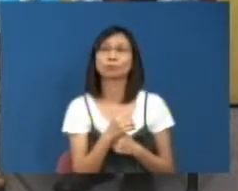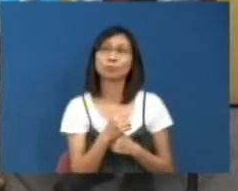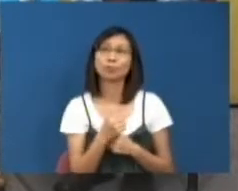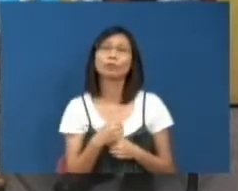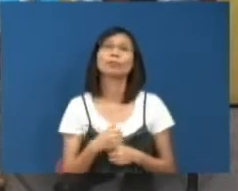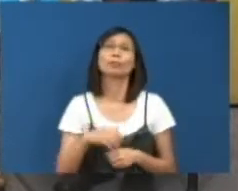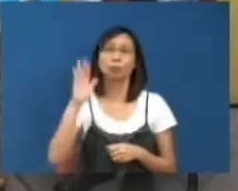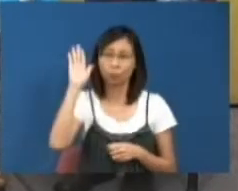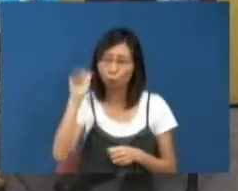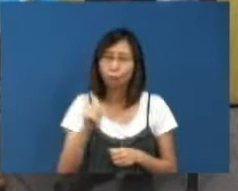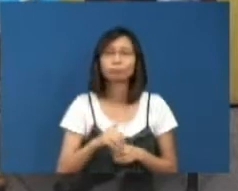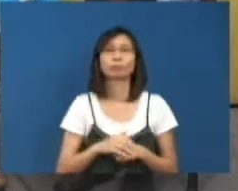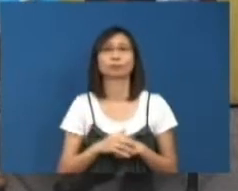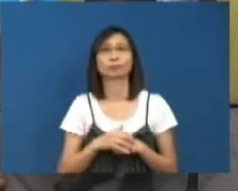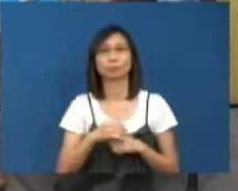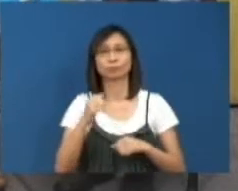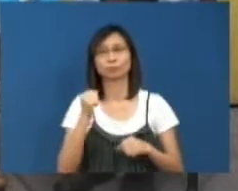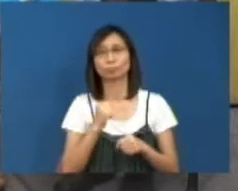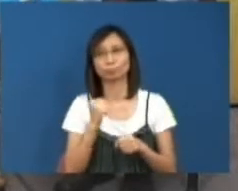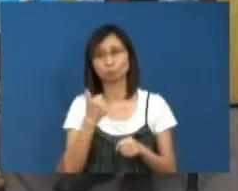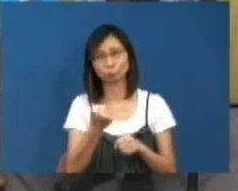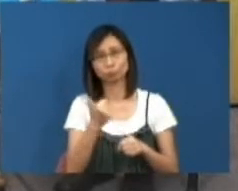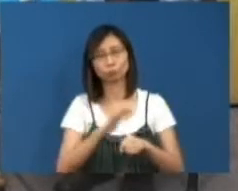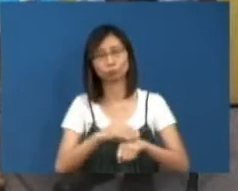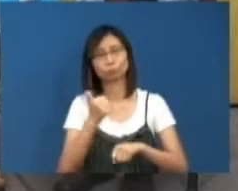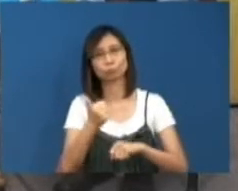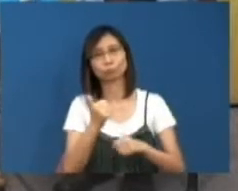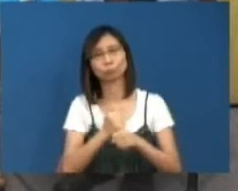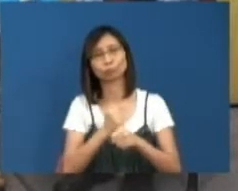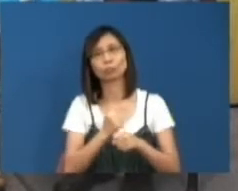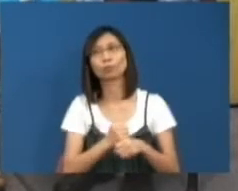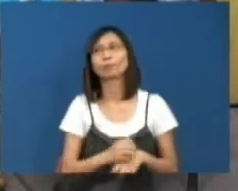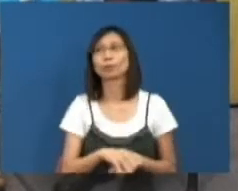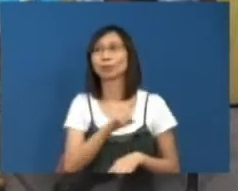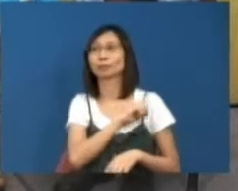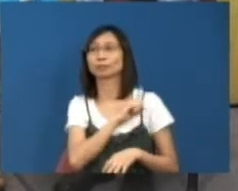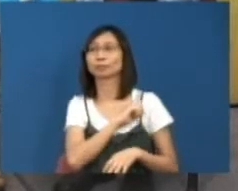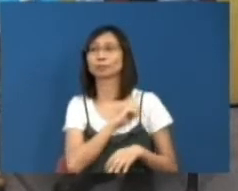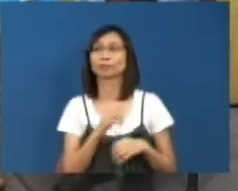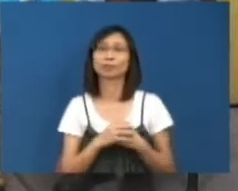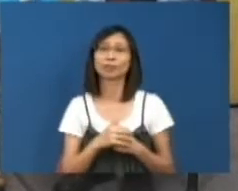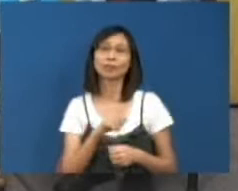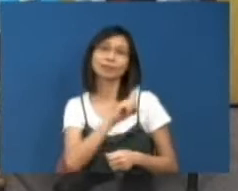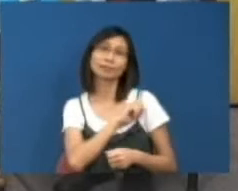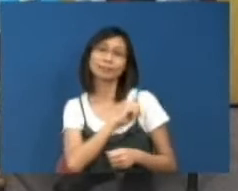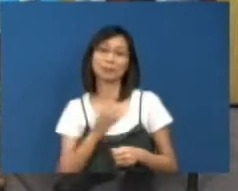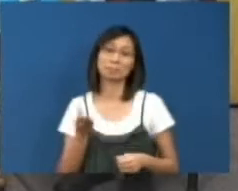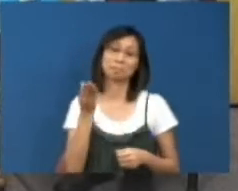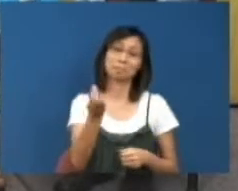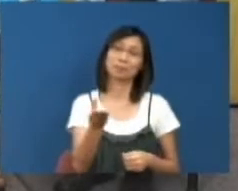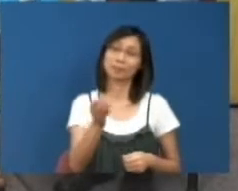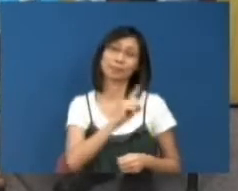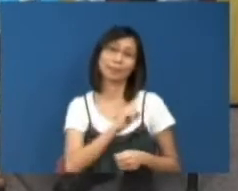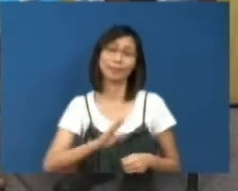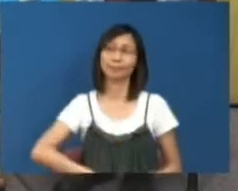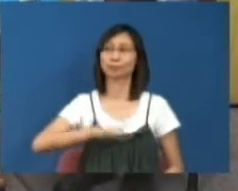係可以用到㗎。 咁啊，成條大橋嗰個能源咧，可以自給自足啊嘛。 好，建築師，我想話俾你聽嗱，其實我之